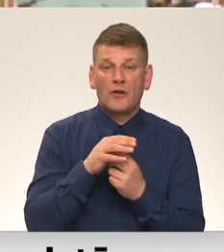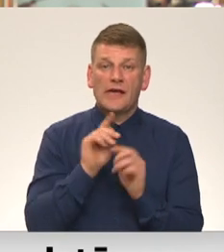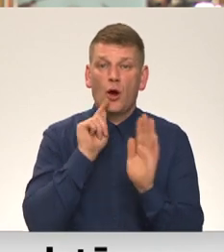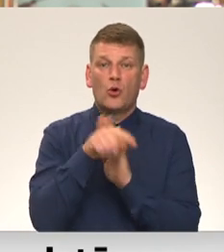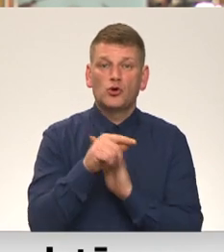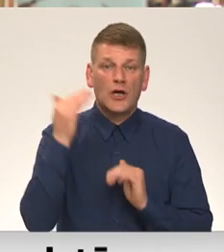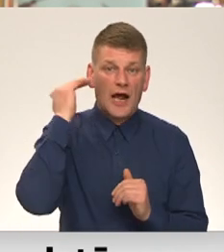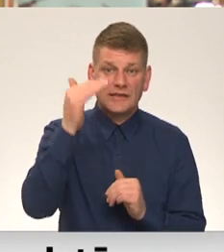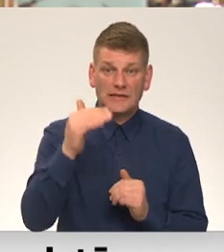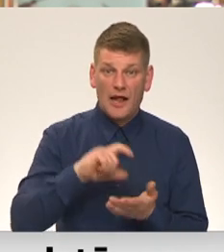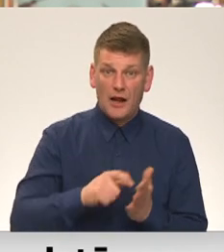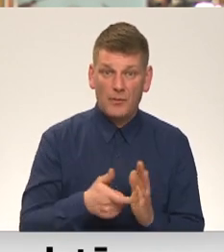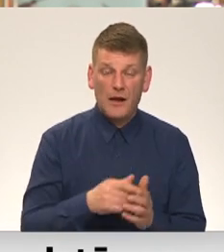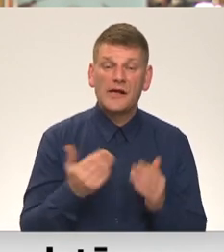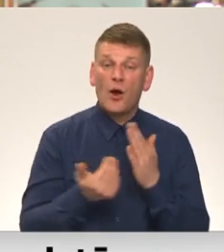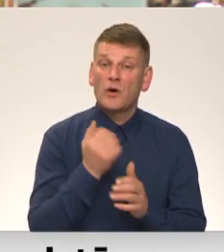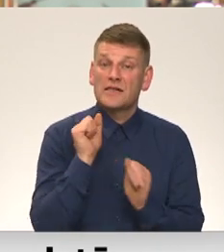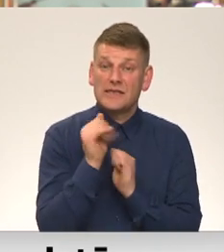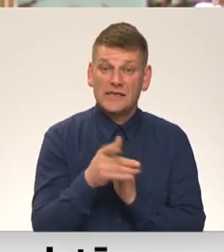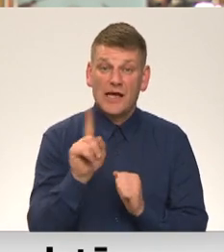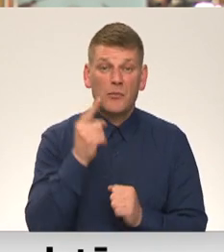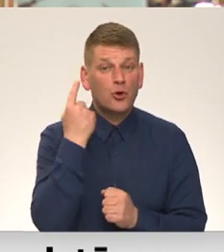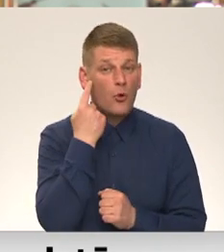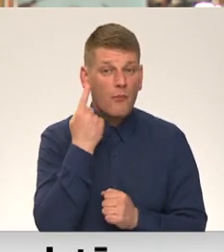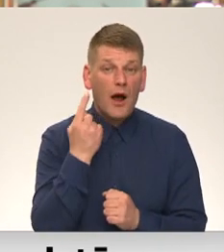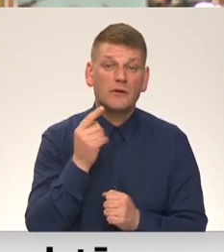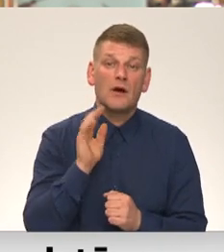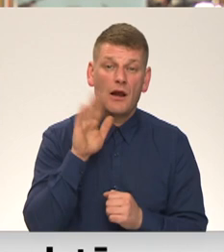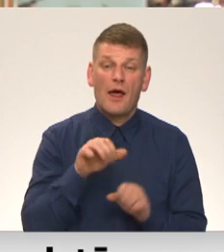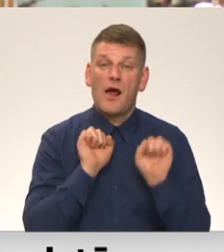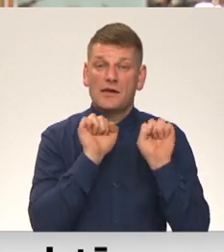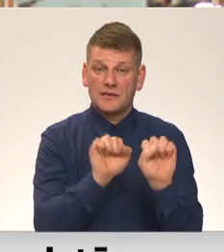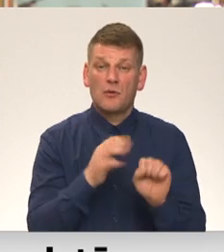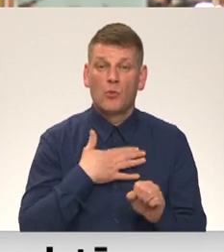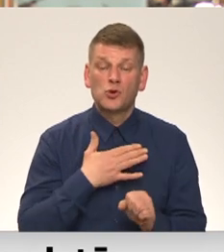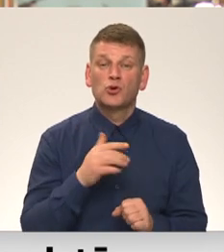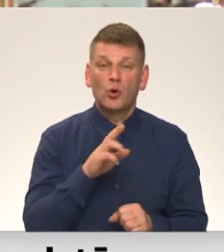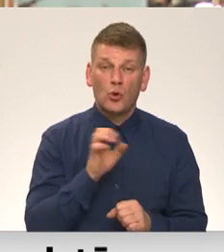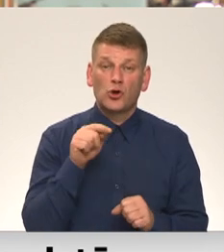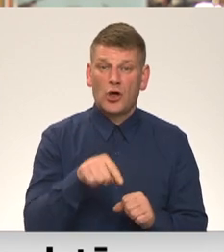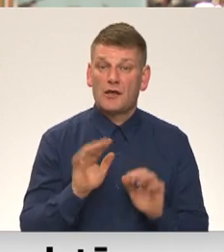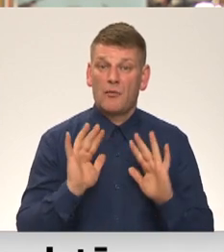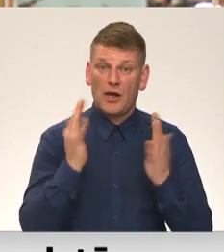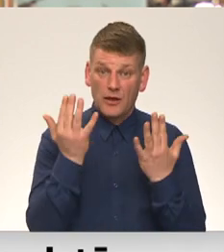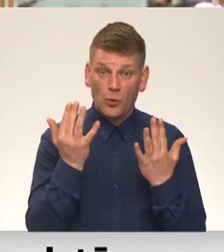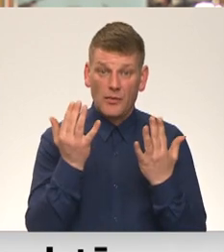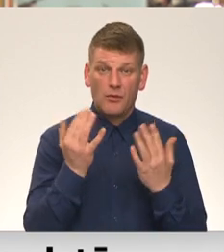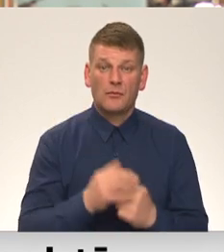telpā. Jaunā sistēma ir domāta, lai aizsargātu mūs no šādiem gadījumiem